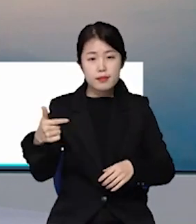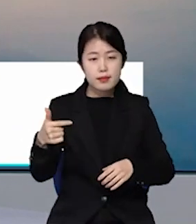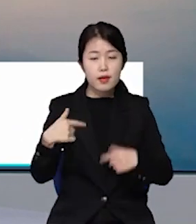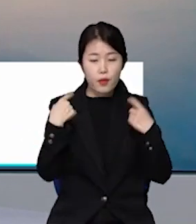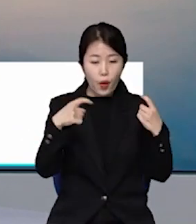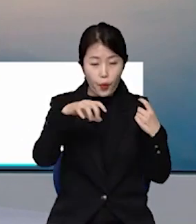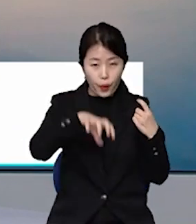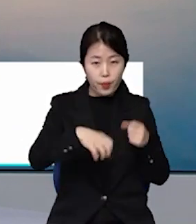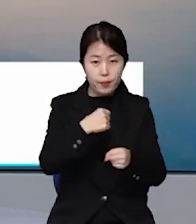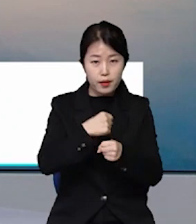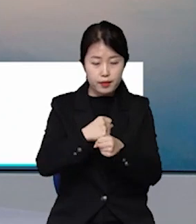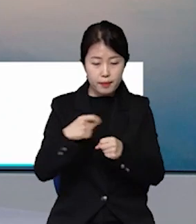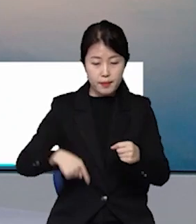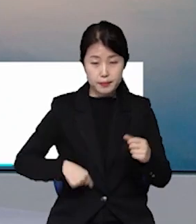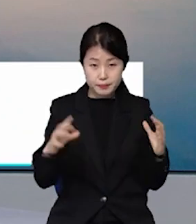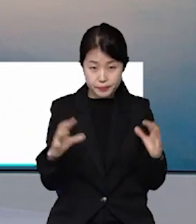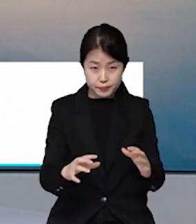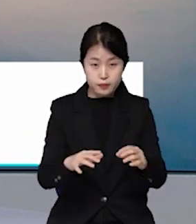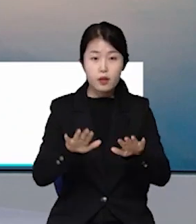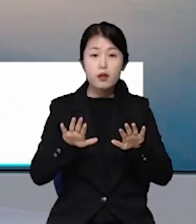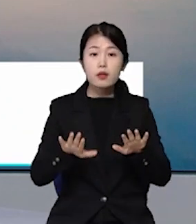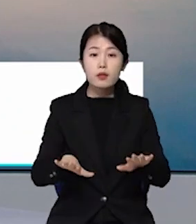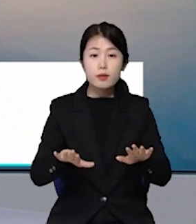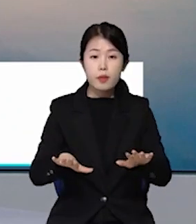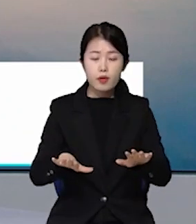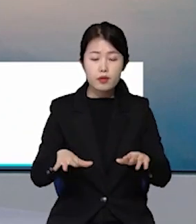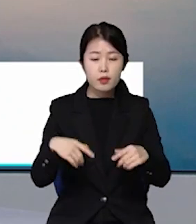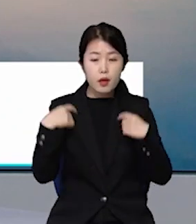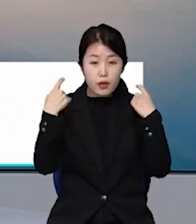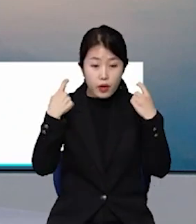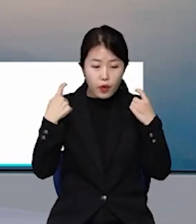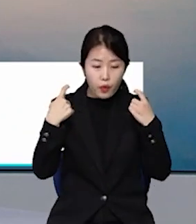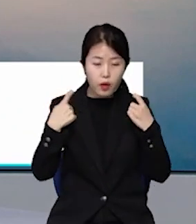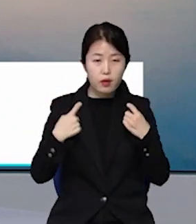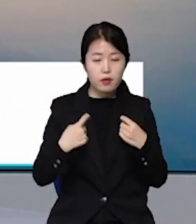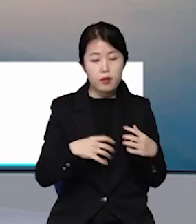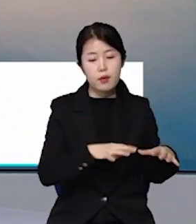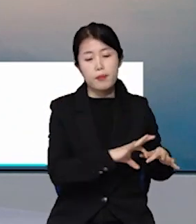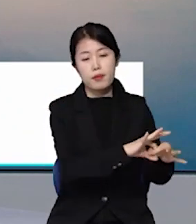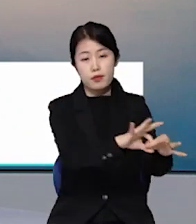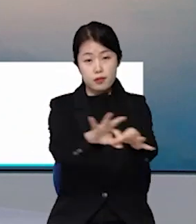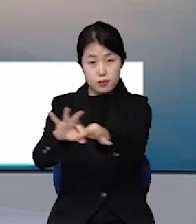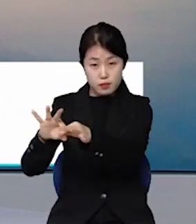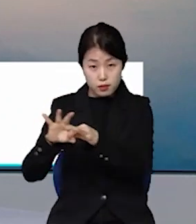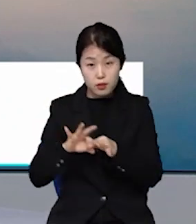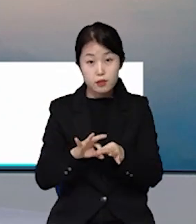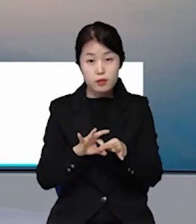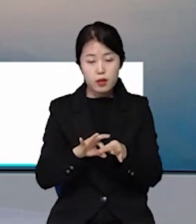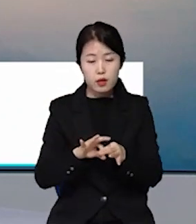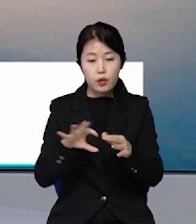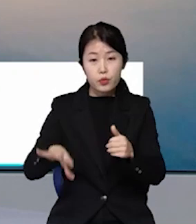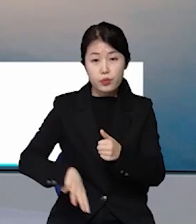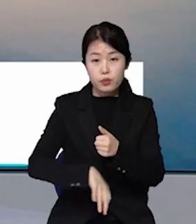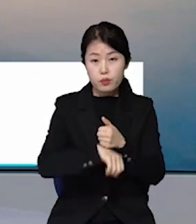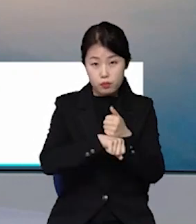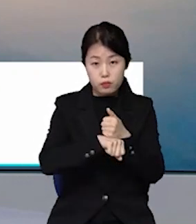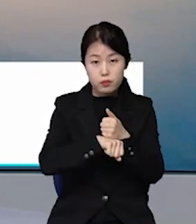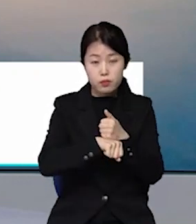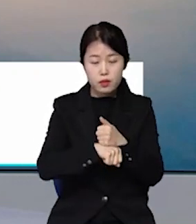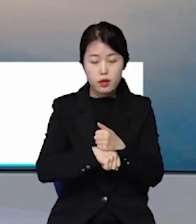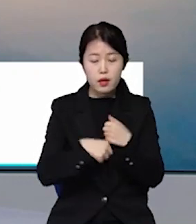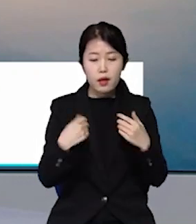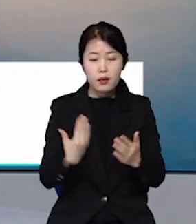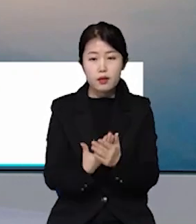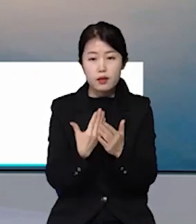했습니다. 전라남도는 남해안 해양관광벨트 사업을 체계적으로 추진할 남해안 종합개발청 설립을